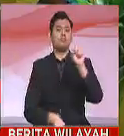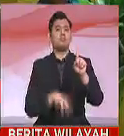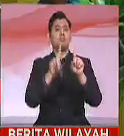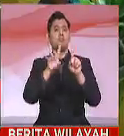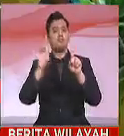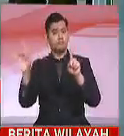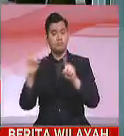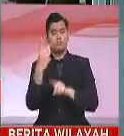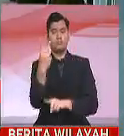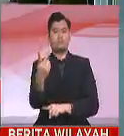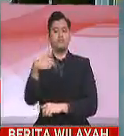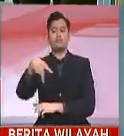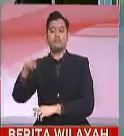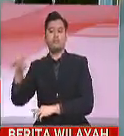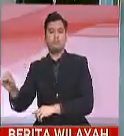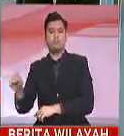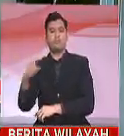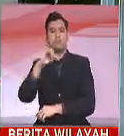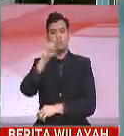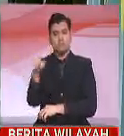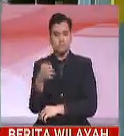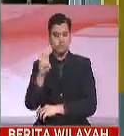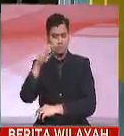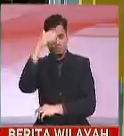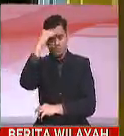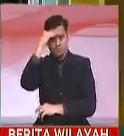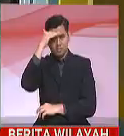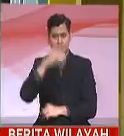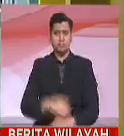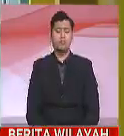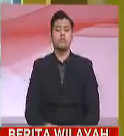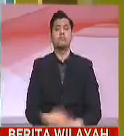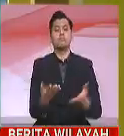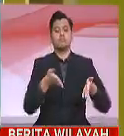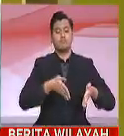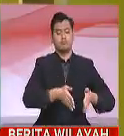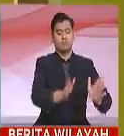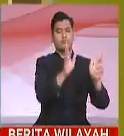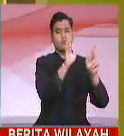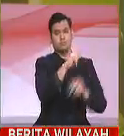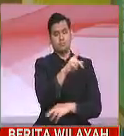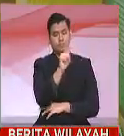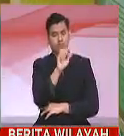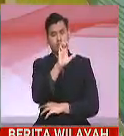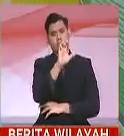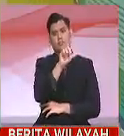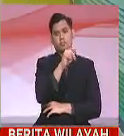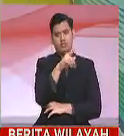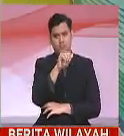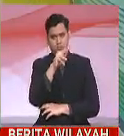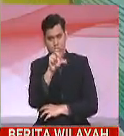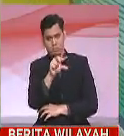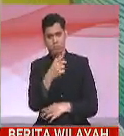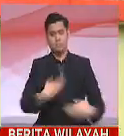2 PPS di Johor Bahru. Jalan Kota Tinggi Kluang masih ditutup kepada semua jenis kenderaan akibat tanah